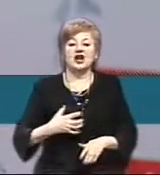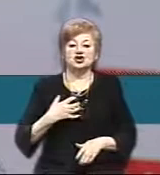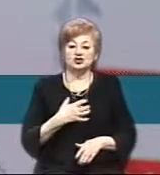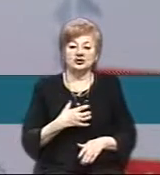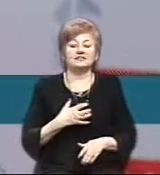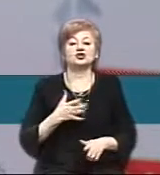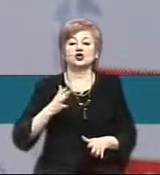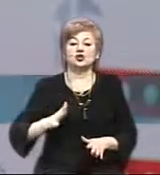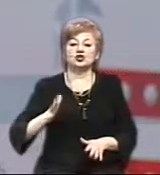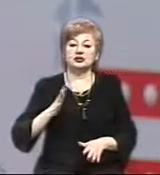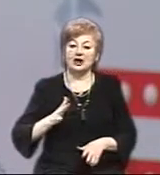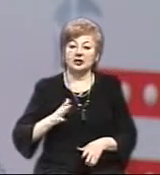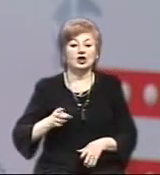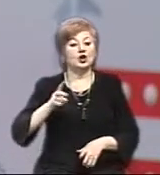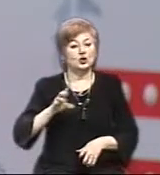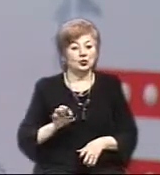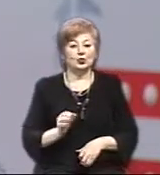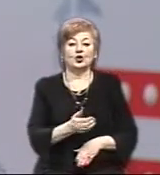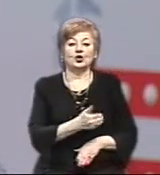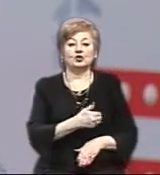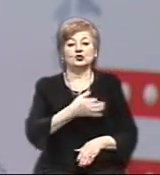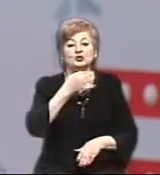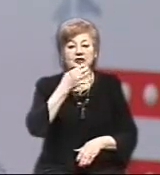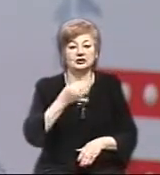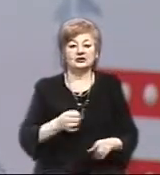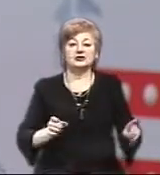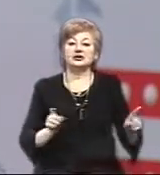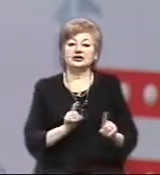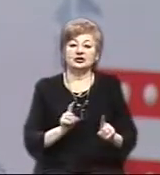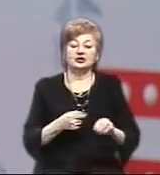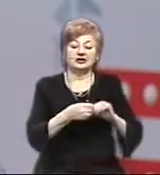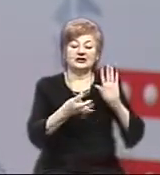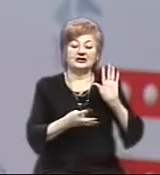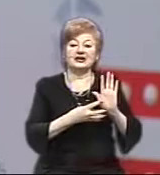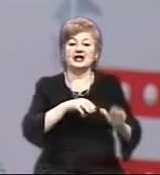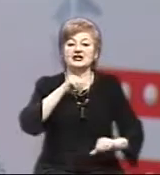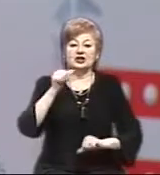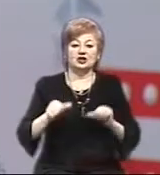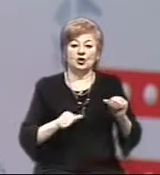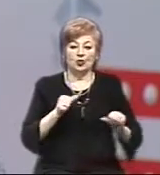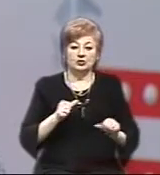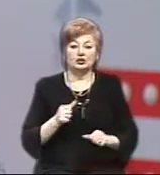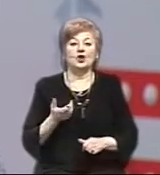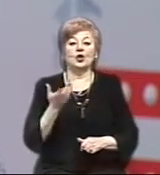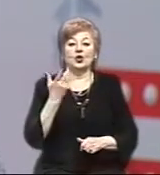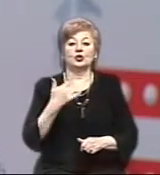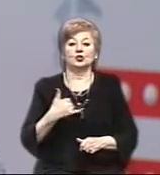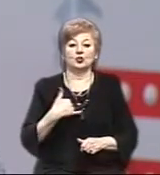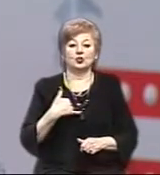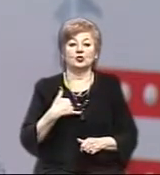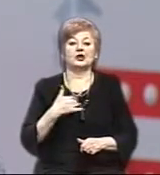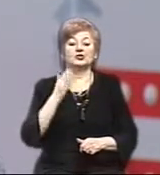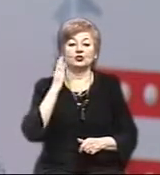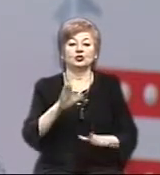найважливіших очікувань. Але хочу ще зазначити, що в цей 19-й рік, рік, коли в нас відбуваються